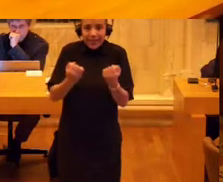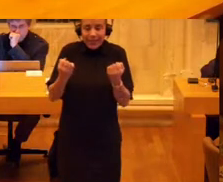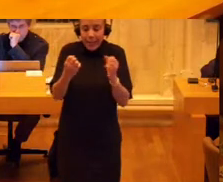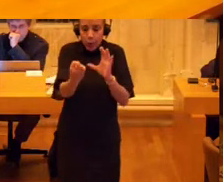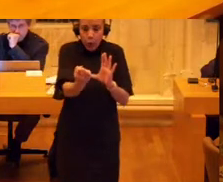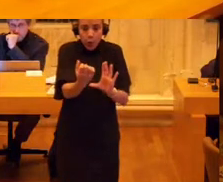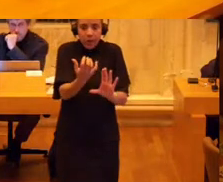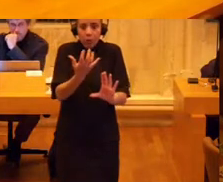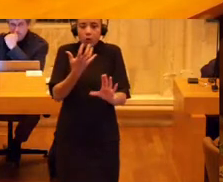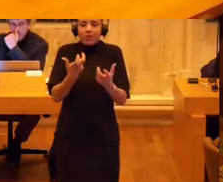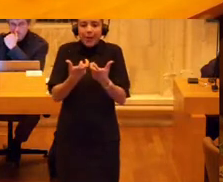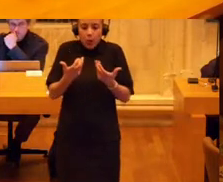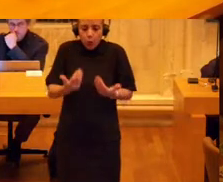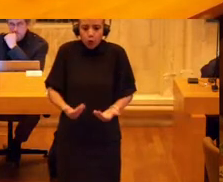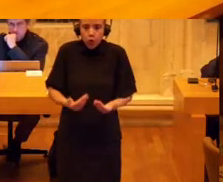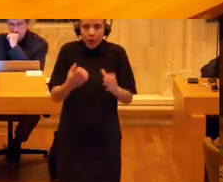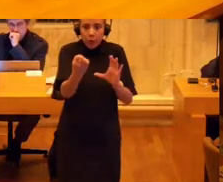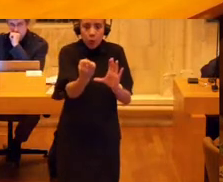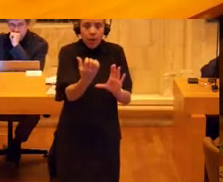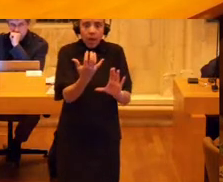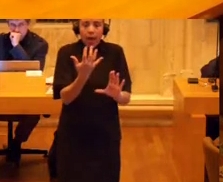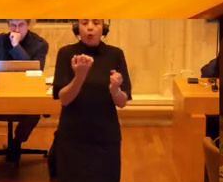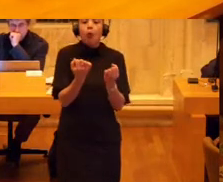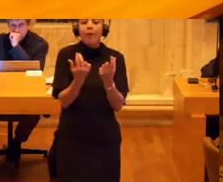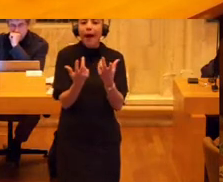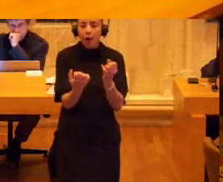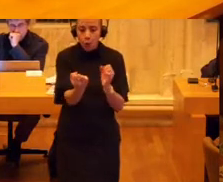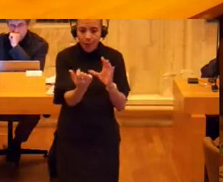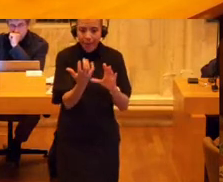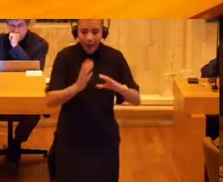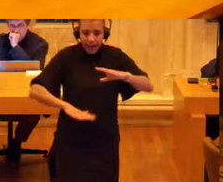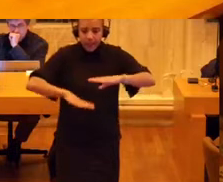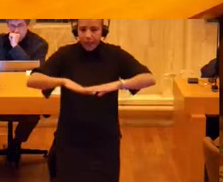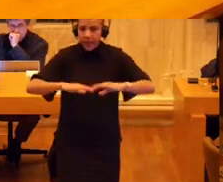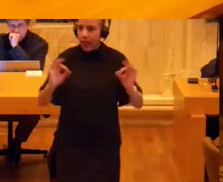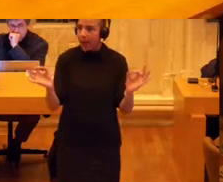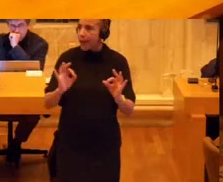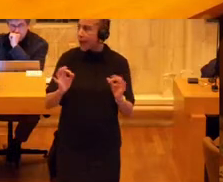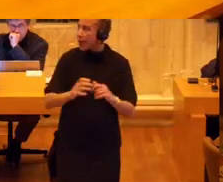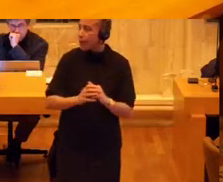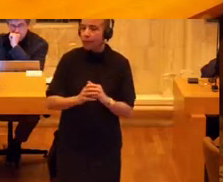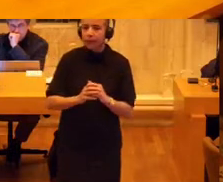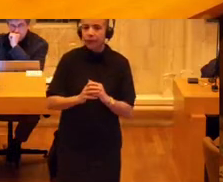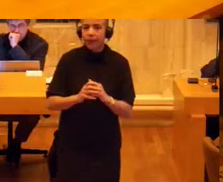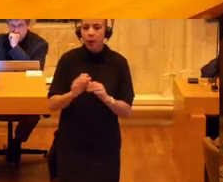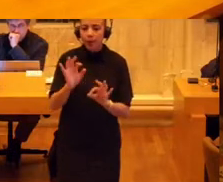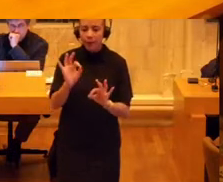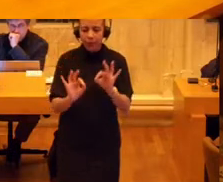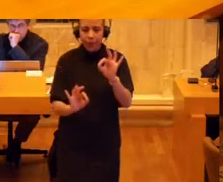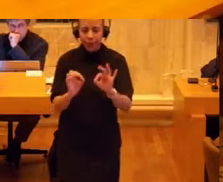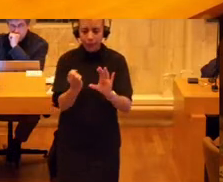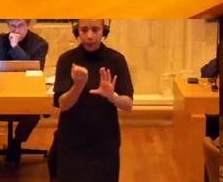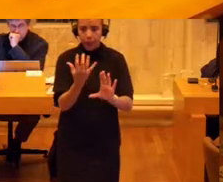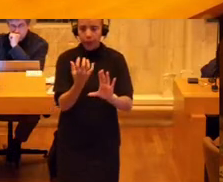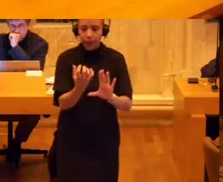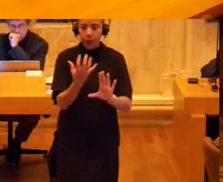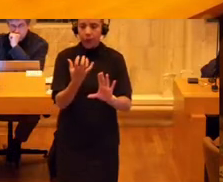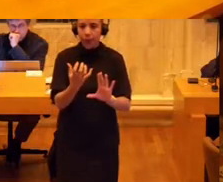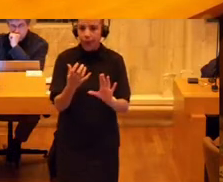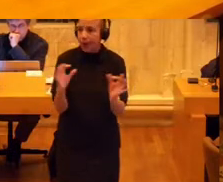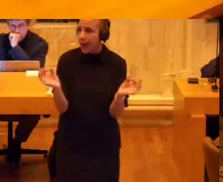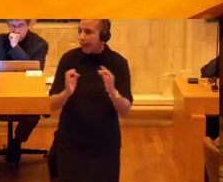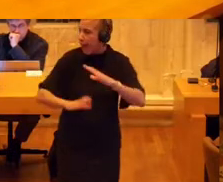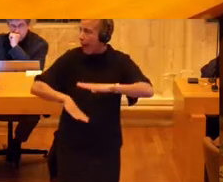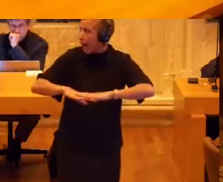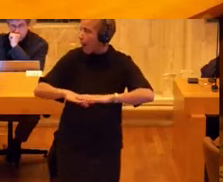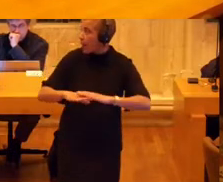de l'intensité lumineuse pour la publicité numérique et lumineuse. Voilà. Et c'est comme ça qu'on se retrouve dans certains endroits de notre